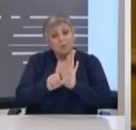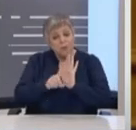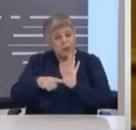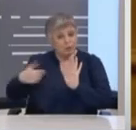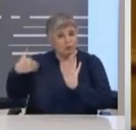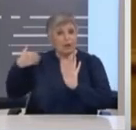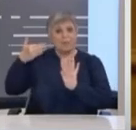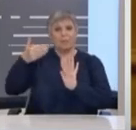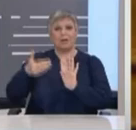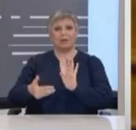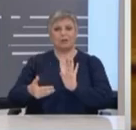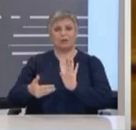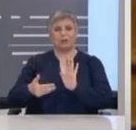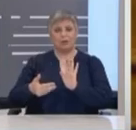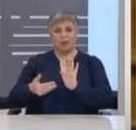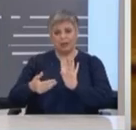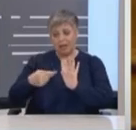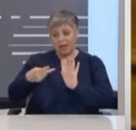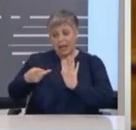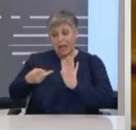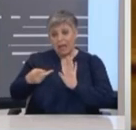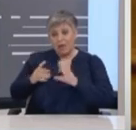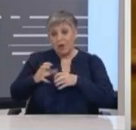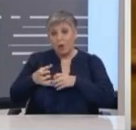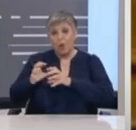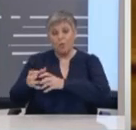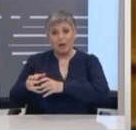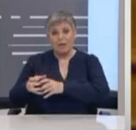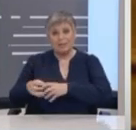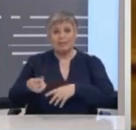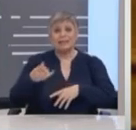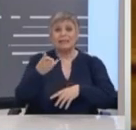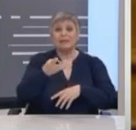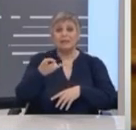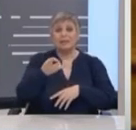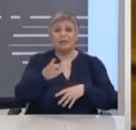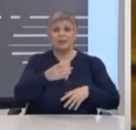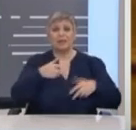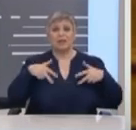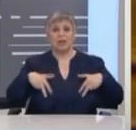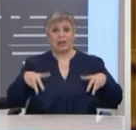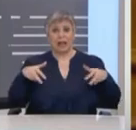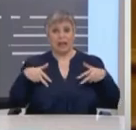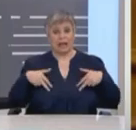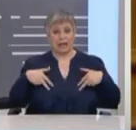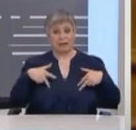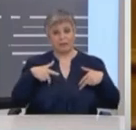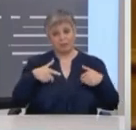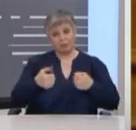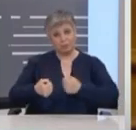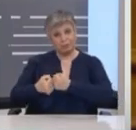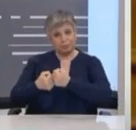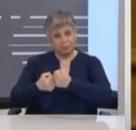που οι δύο κοινότητες και οι τρεις εγκύδριες δυνάμεις συναντήθηκαν προκειμένου να συζητήσουν